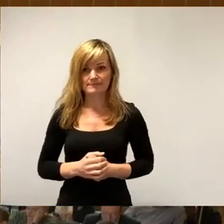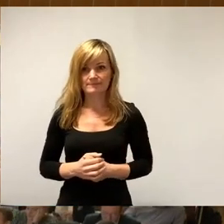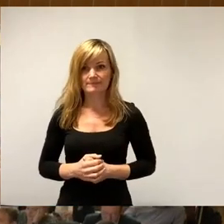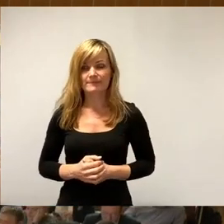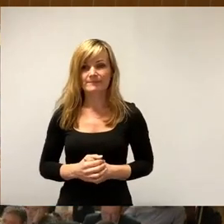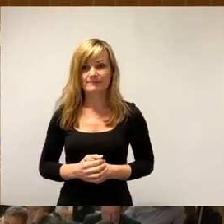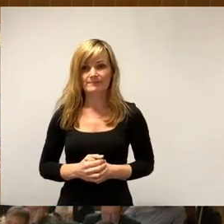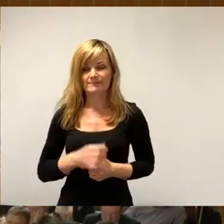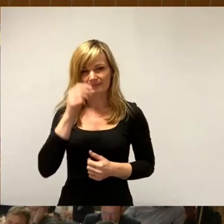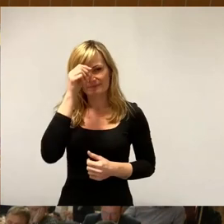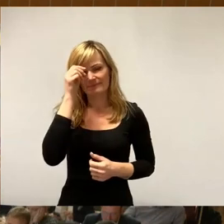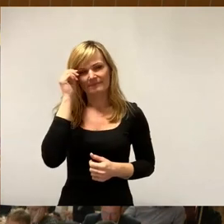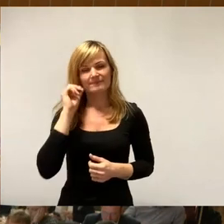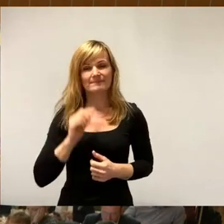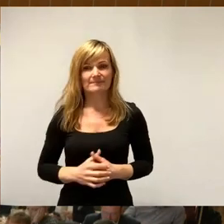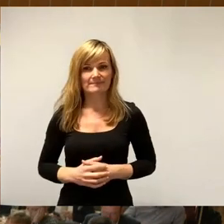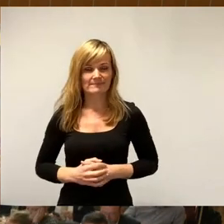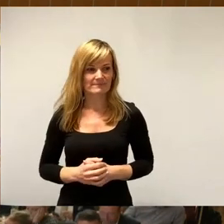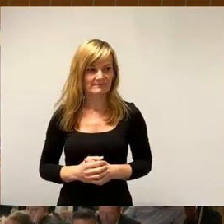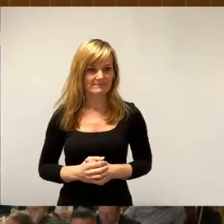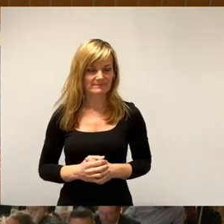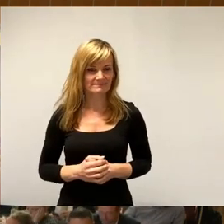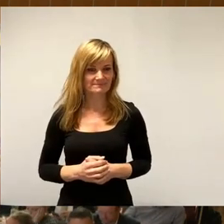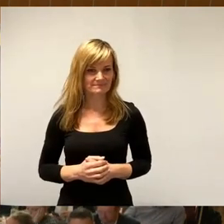Vielen Dank.